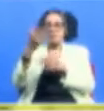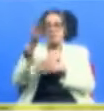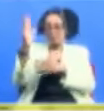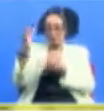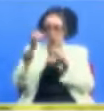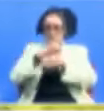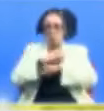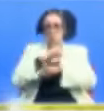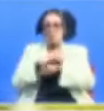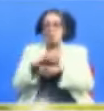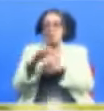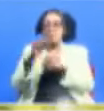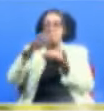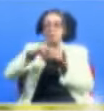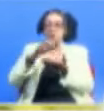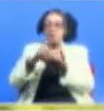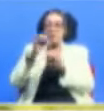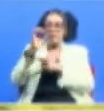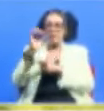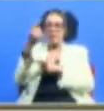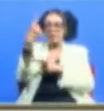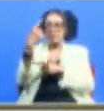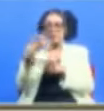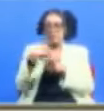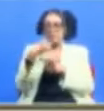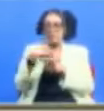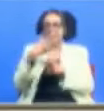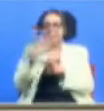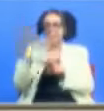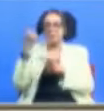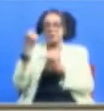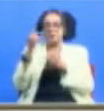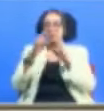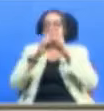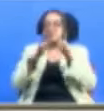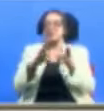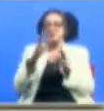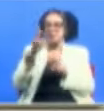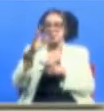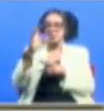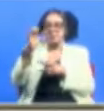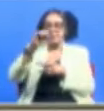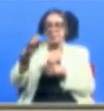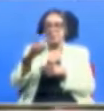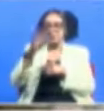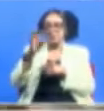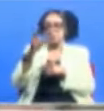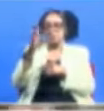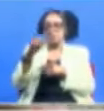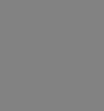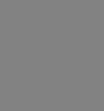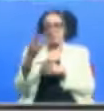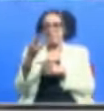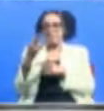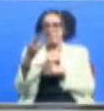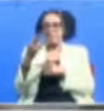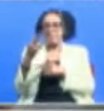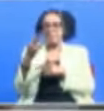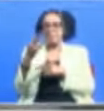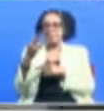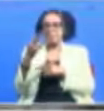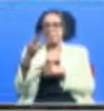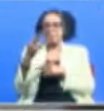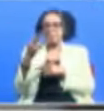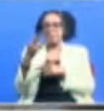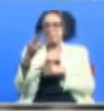nafasi ya kwanza kwa mara ya pili mfululizo kwa kuandikisha matokeo mazuri ya mtihani wa KCSE mwaka 2023. Kulingana